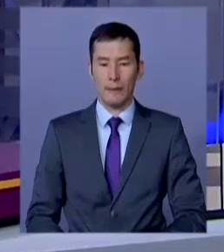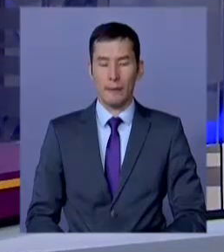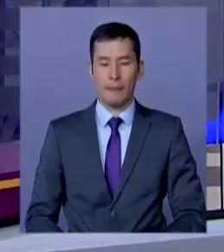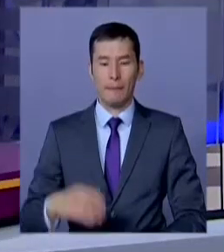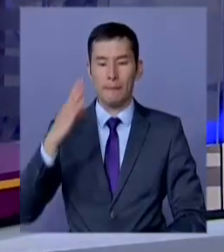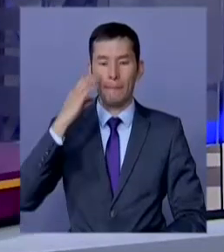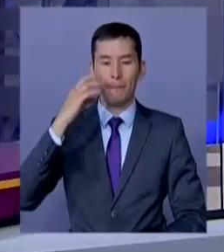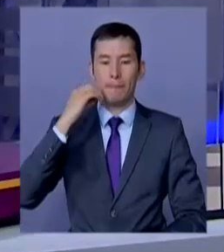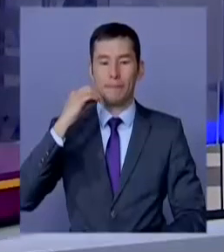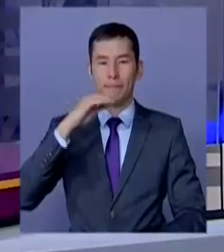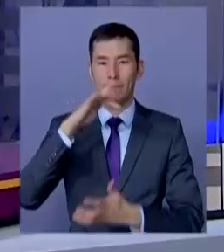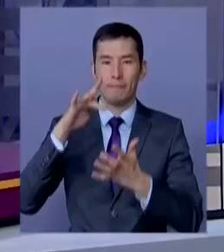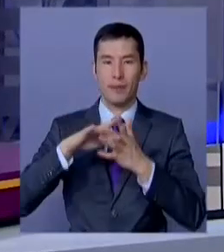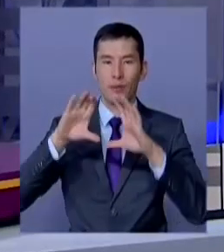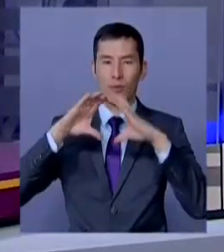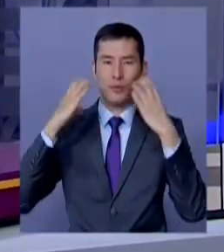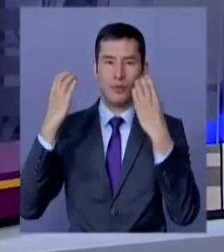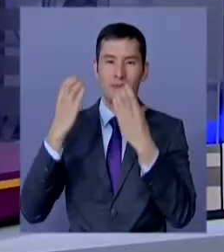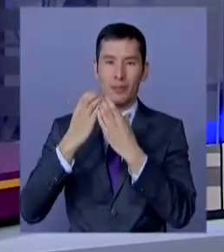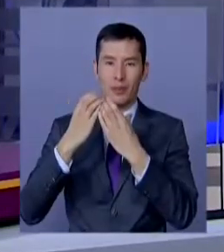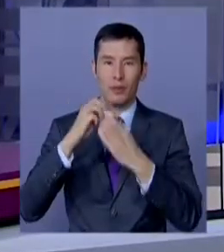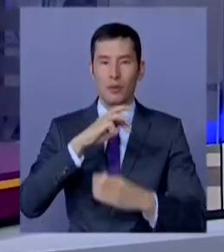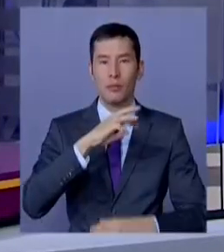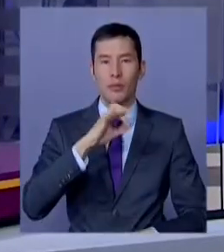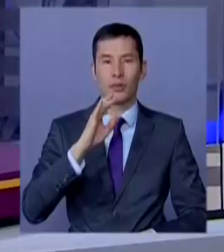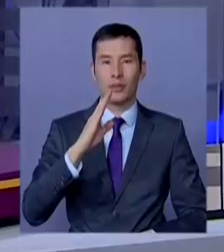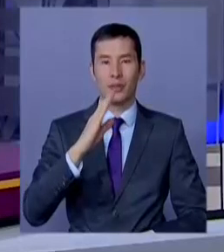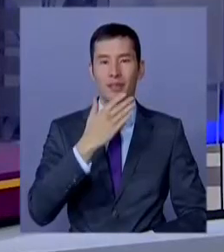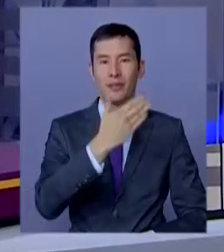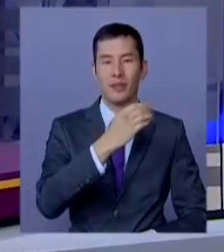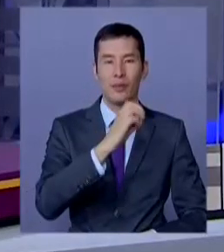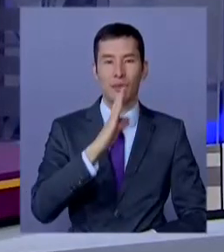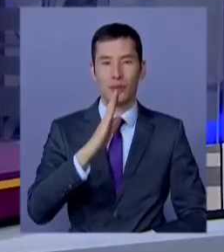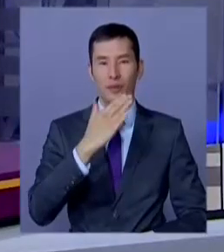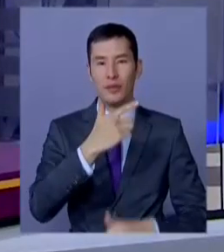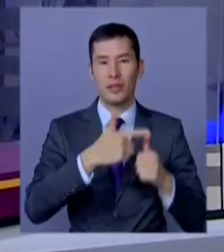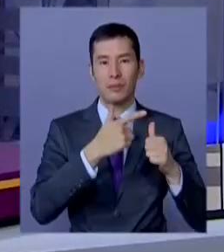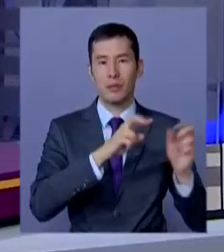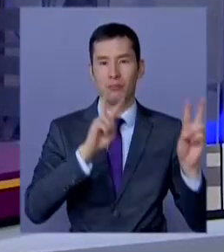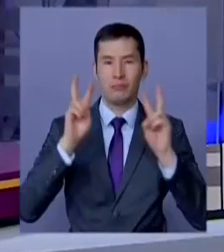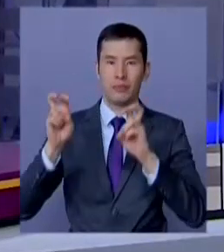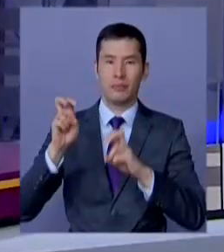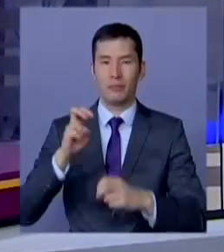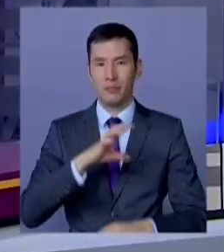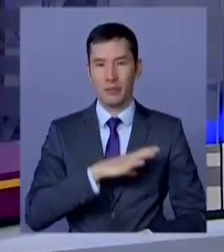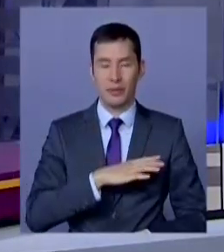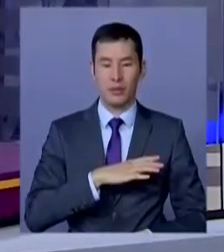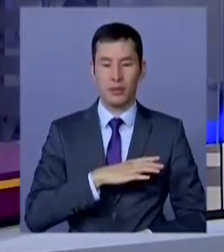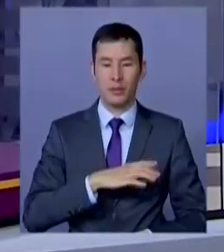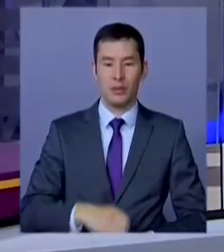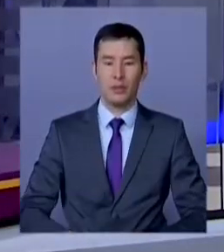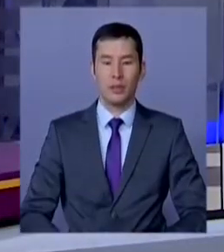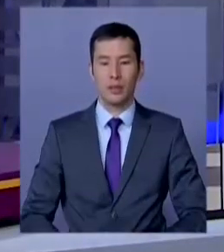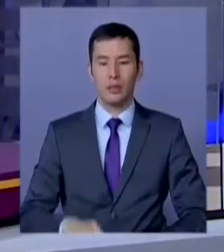Алматыдағы стадиондардың біріне Қазақтың ұлы жазушысы Мұхтар Әуезовтің есімі берілді. Абай атындағы ұлттық педагогикалық университеттің